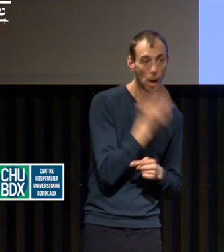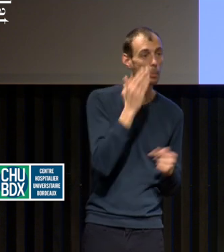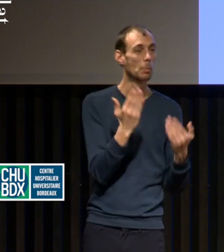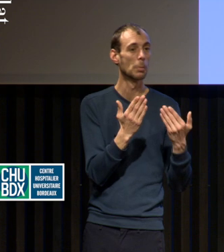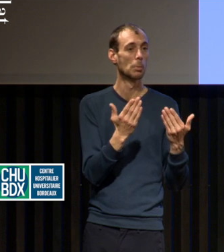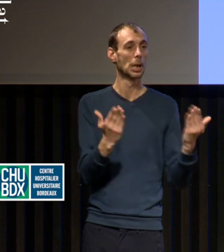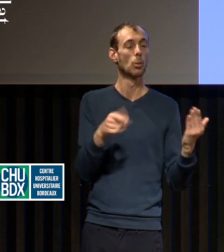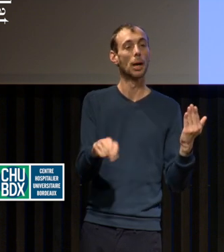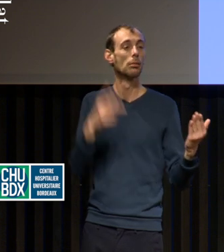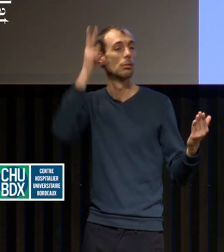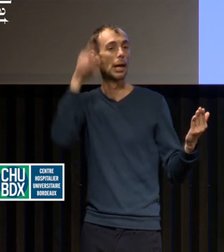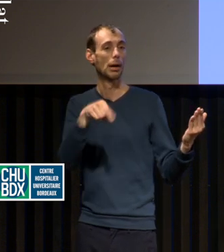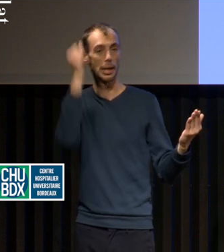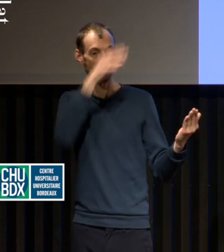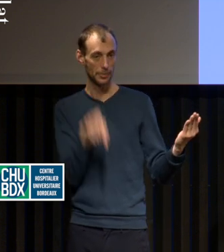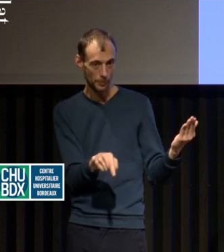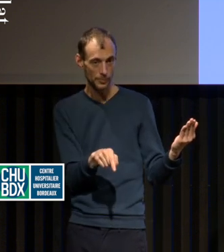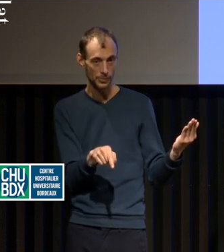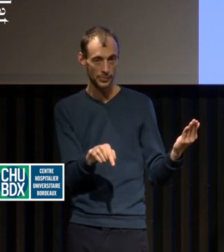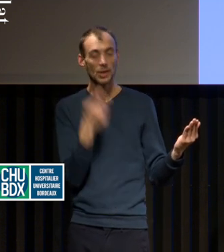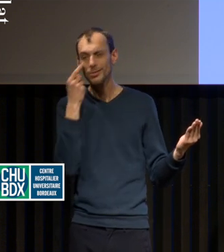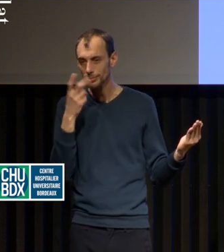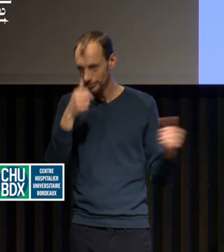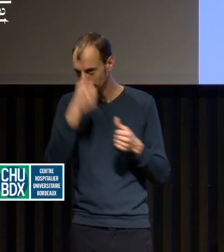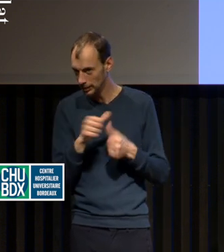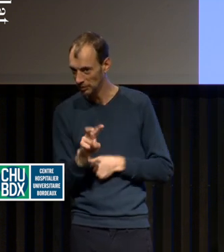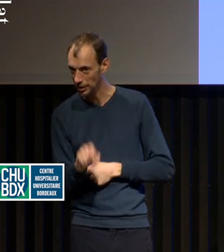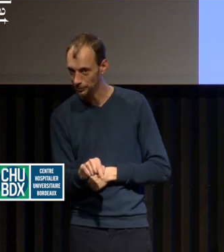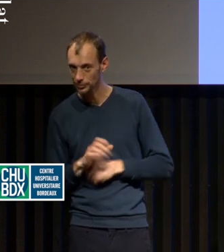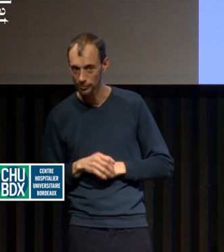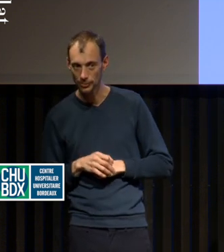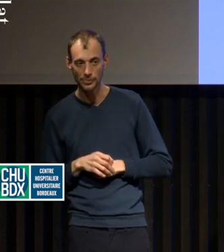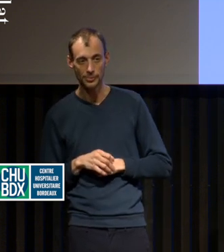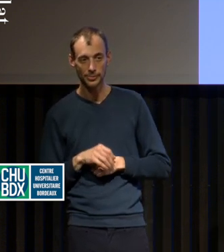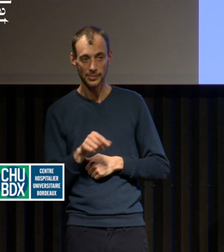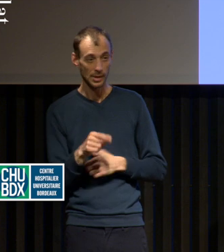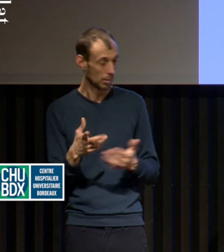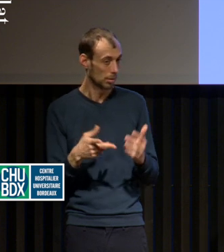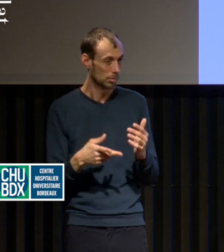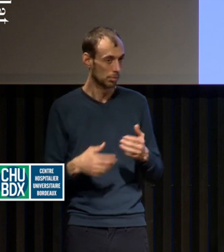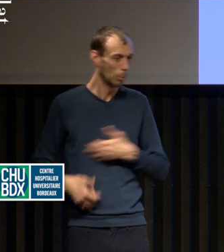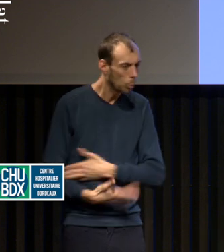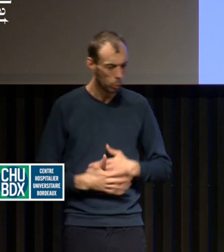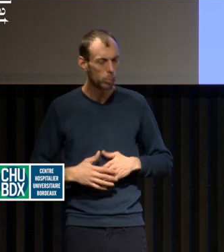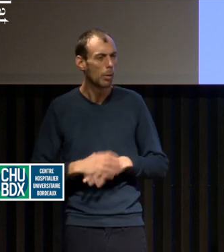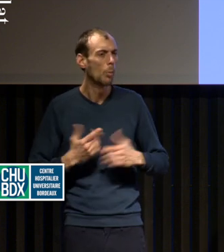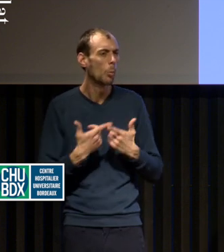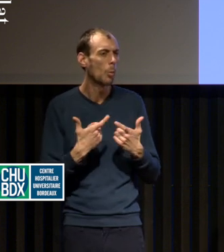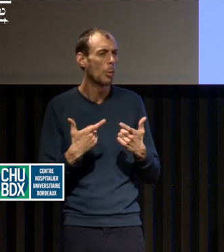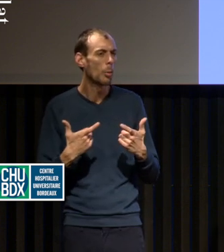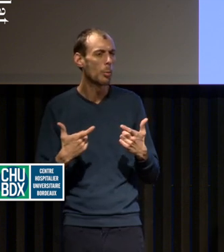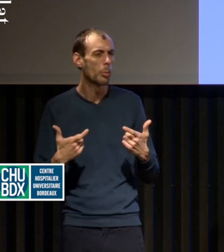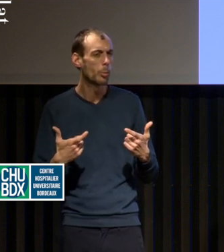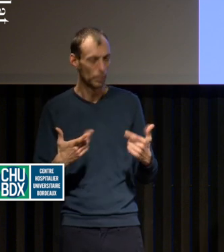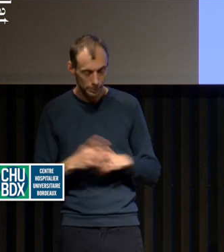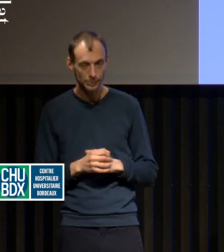d'Amérique, qui sont les points verts sur la diapositive, qui ont un microbiote infiniment plus varié. Et alors, si on prend une population africaine qui vit